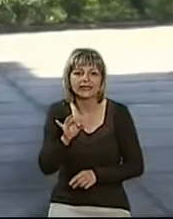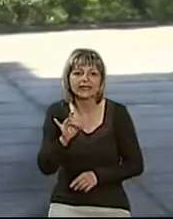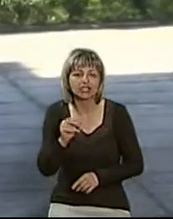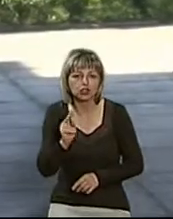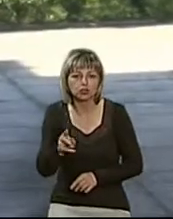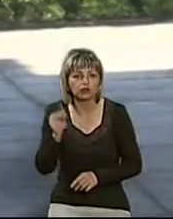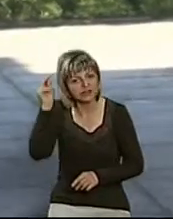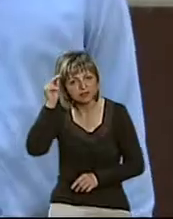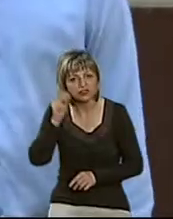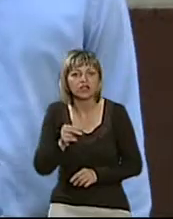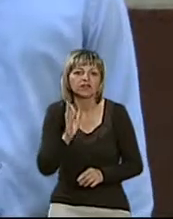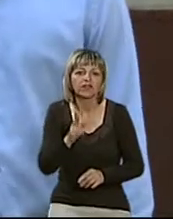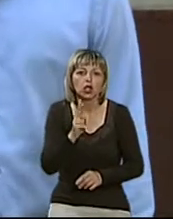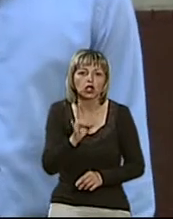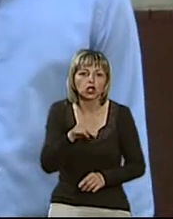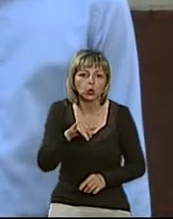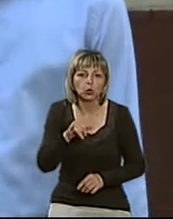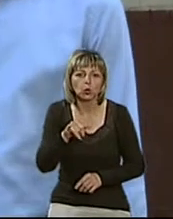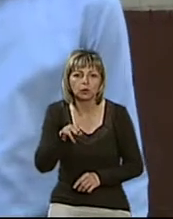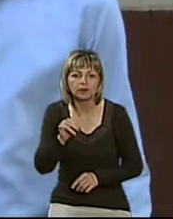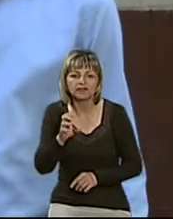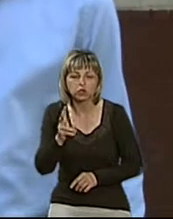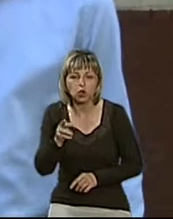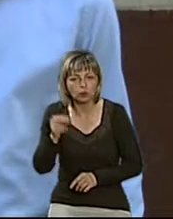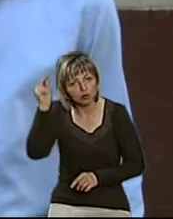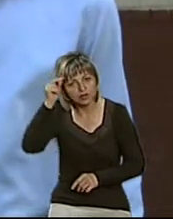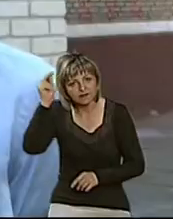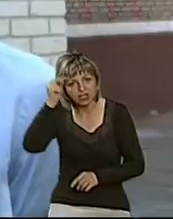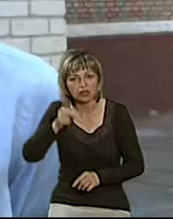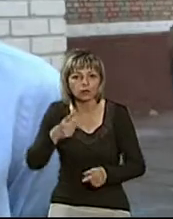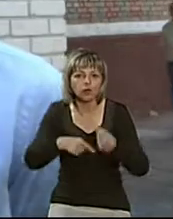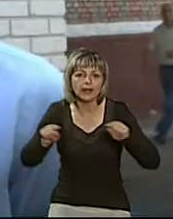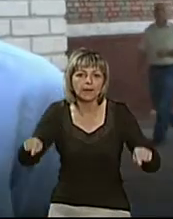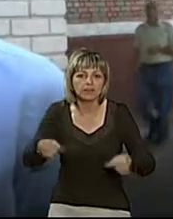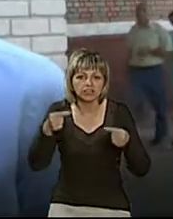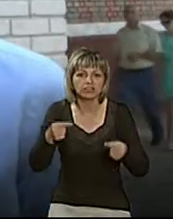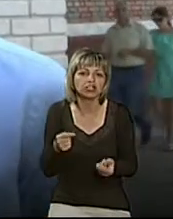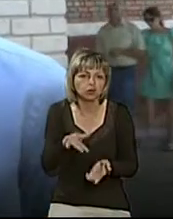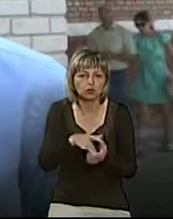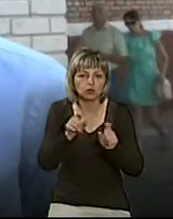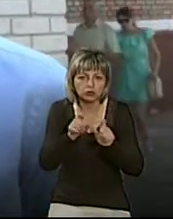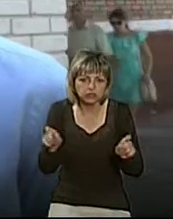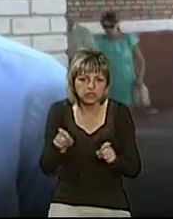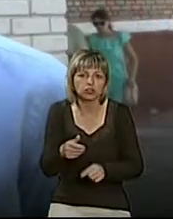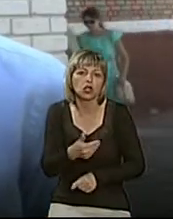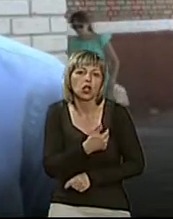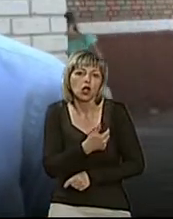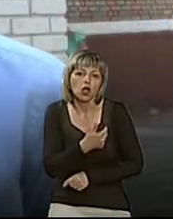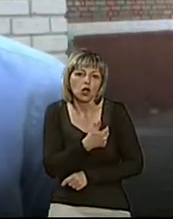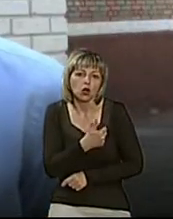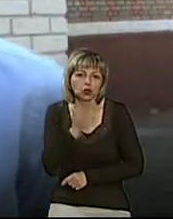в Крупівському навчально-реабілітаційному центрі. Каже, хоче бути юристом. Готувався в школі за допомогою, вчитель